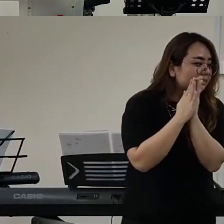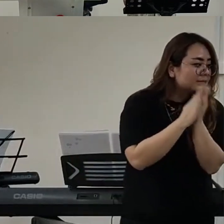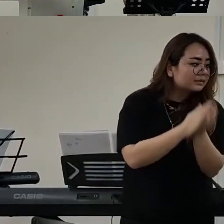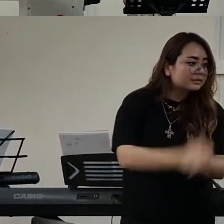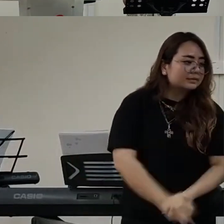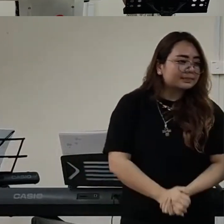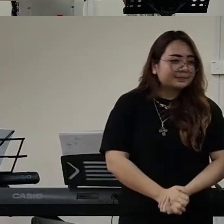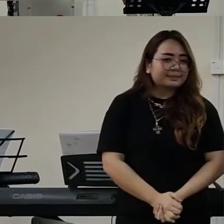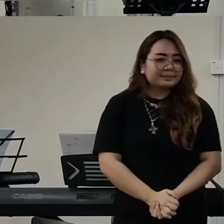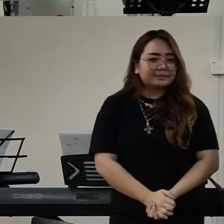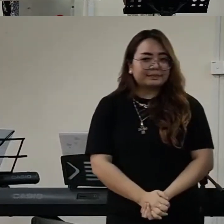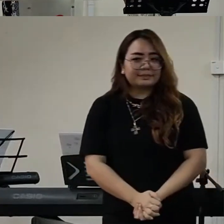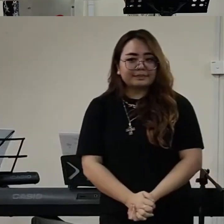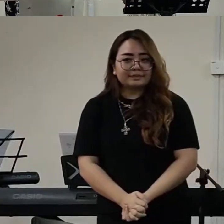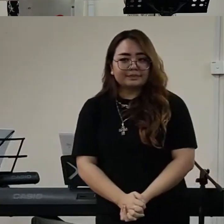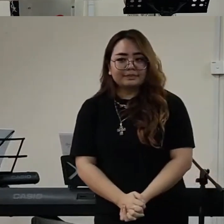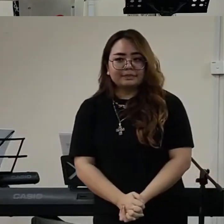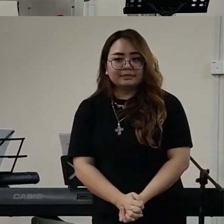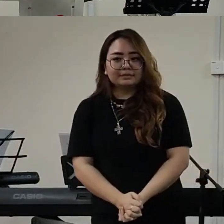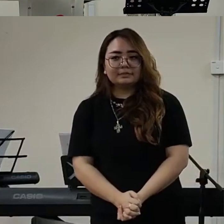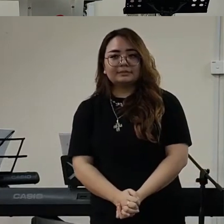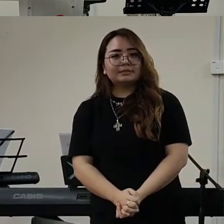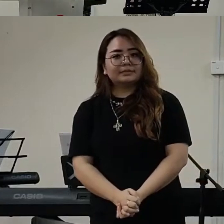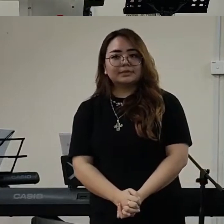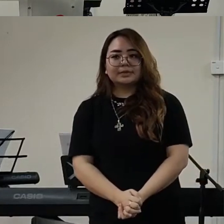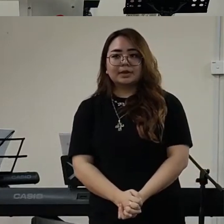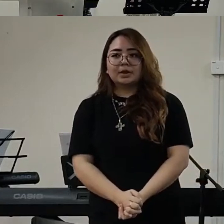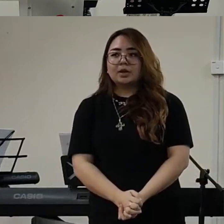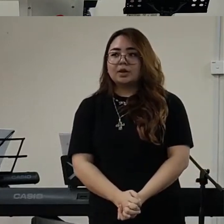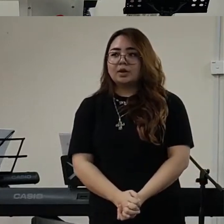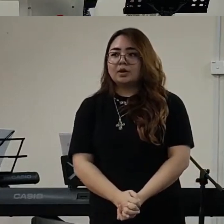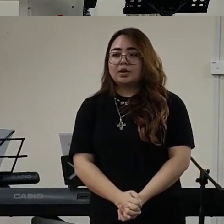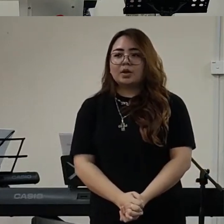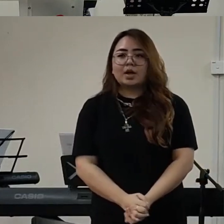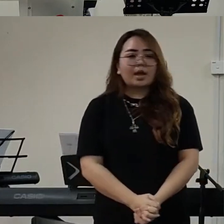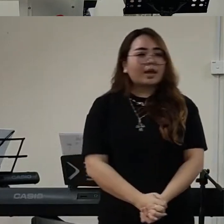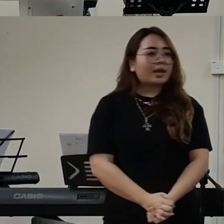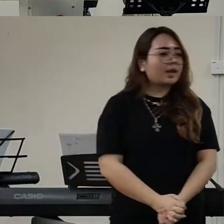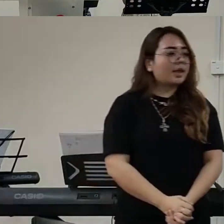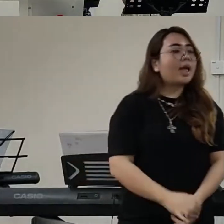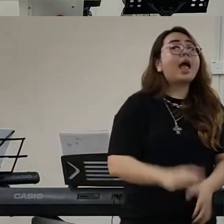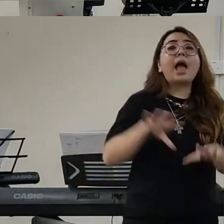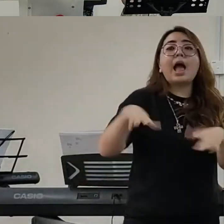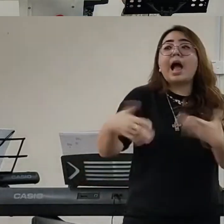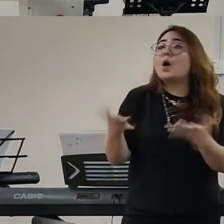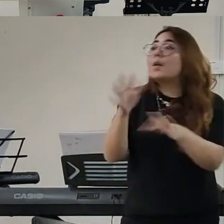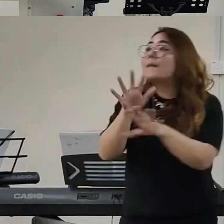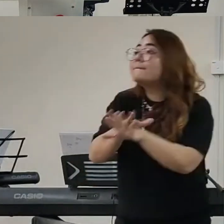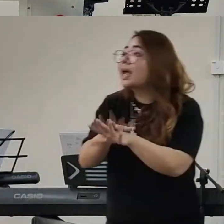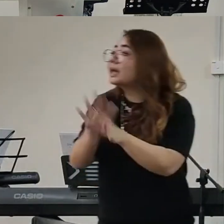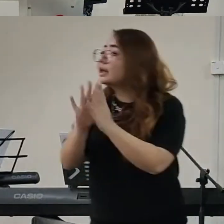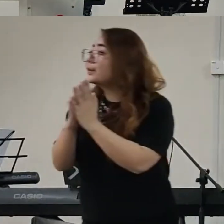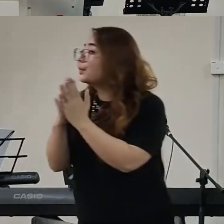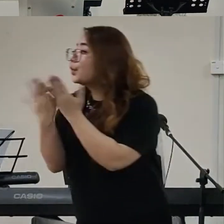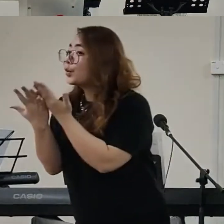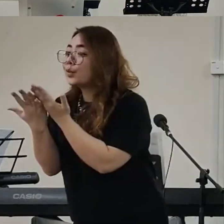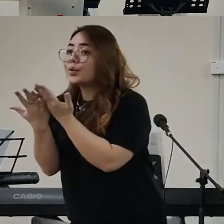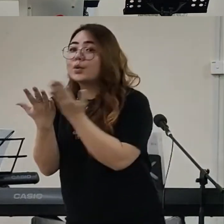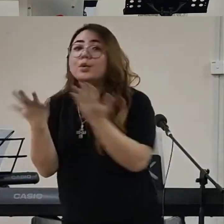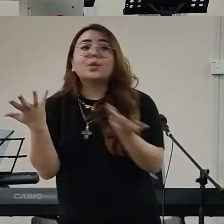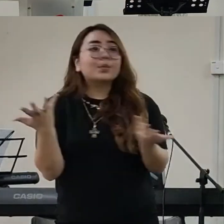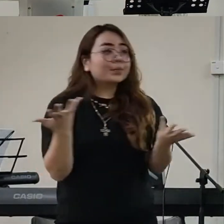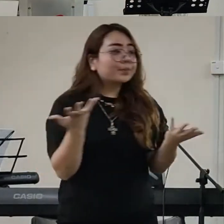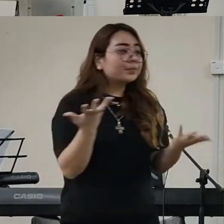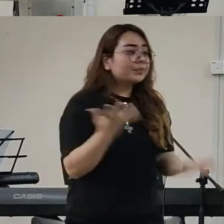很著名的预言的书。 How many books are there? Five. But there are only